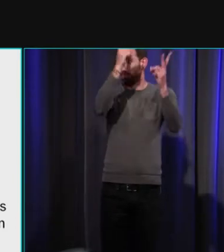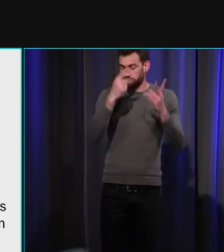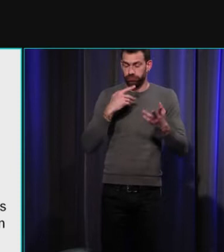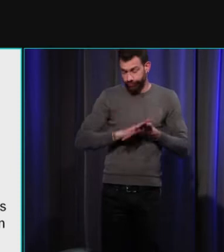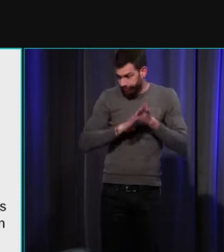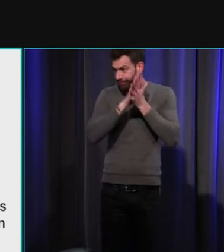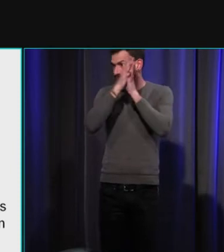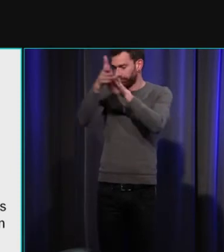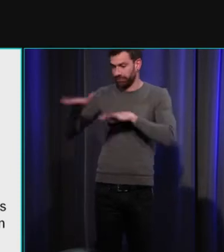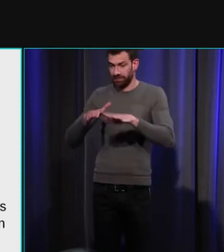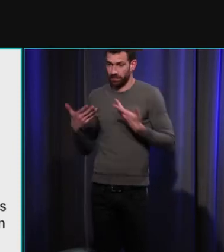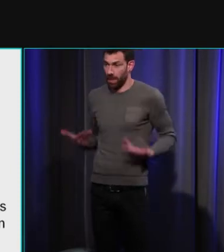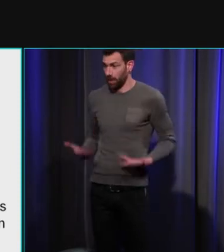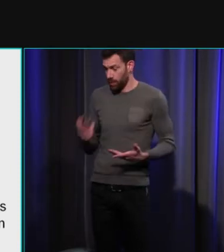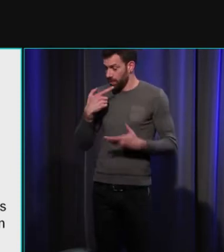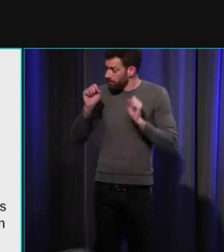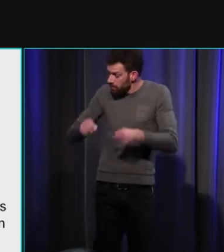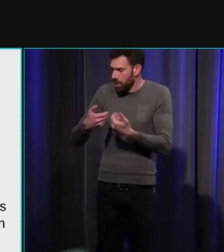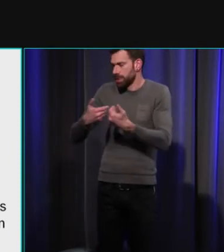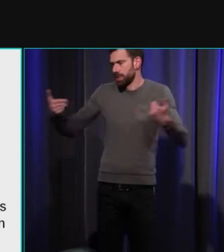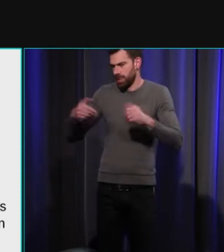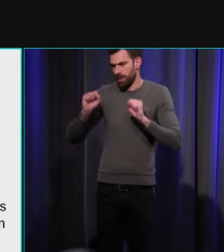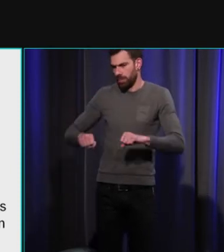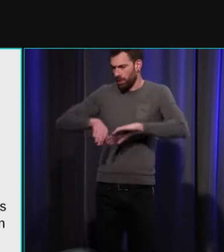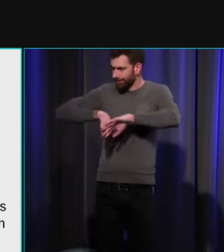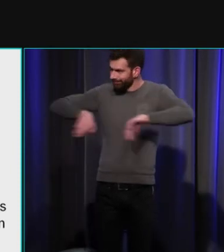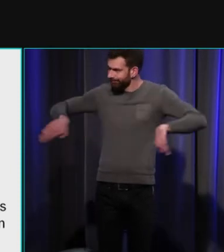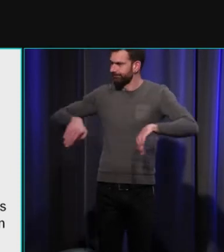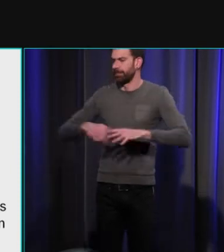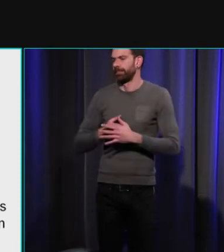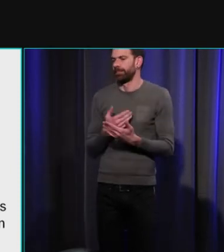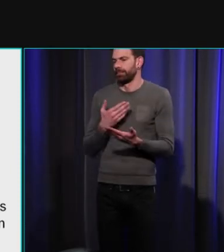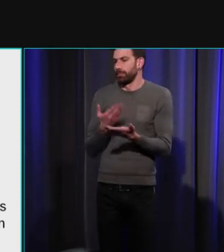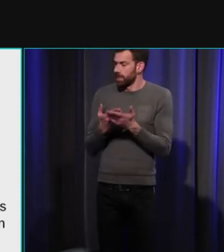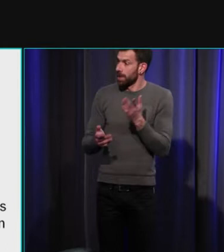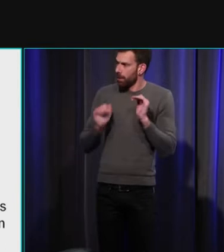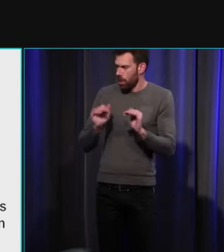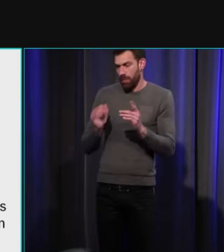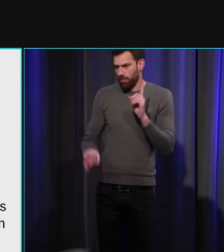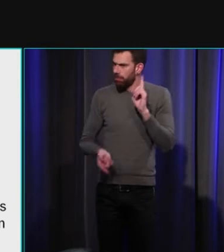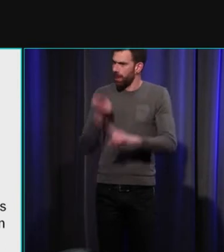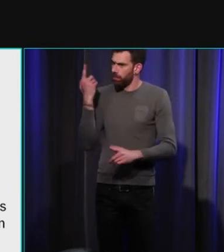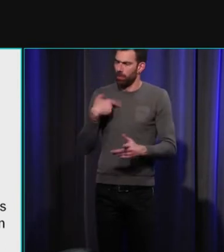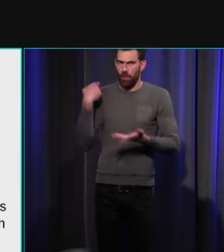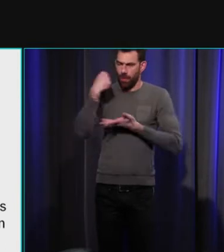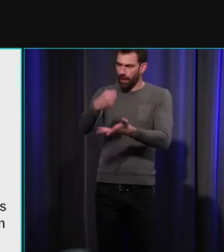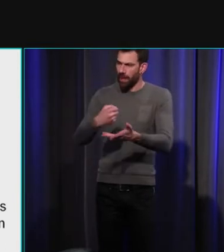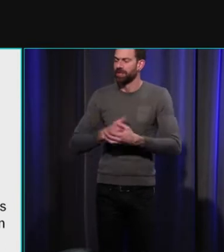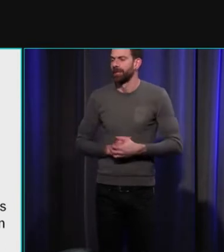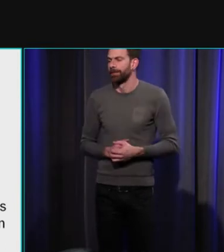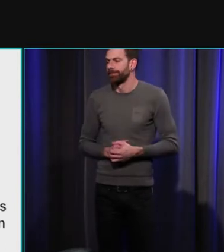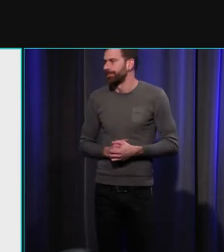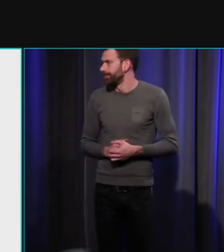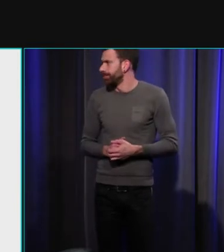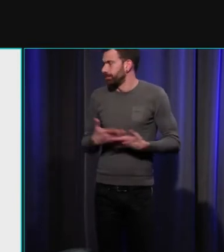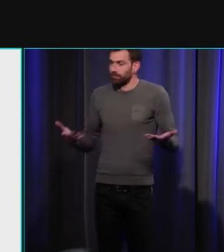où l'on sait par où l'on distingue c'est quand même très impressionnant ce qui nous ont légué donc là je tenais